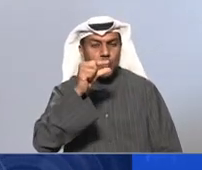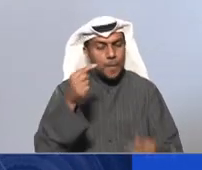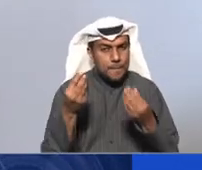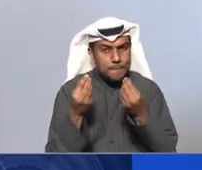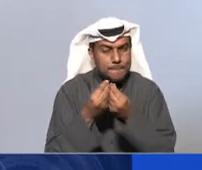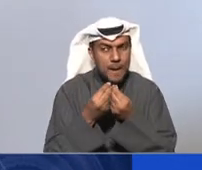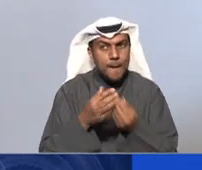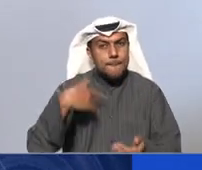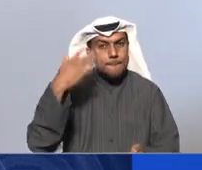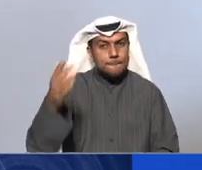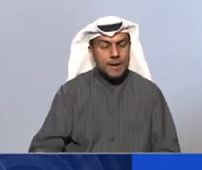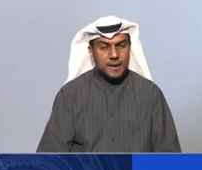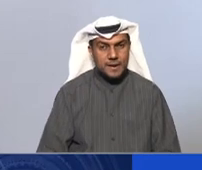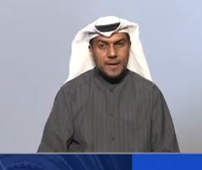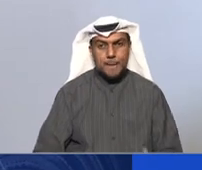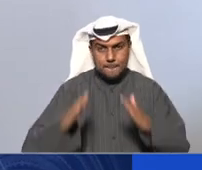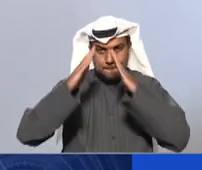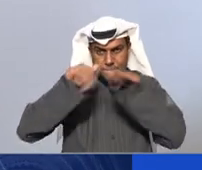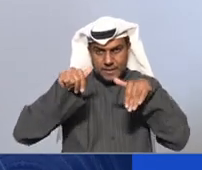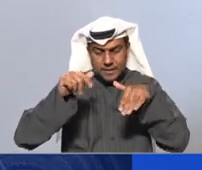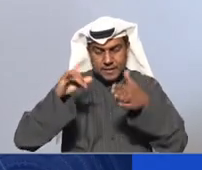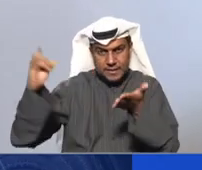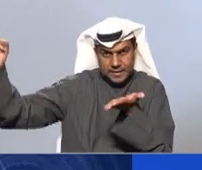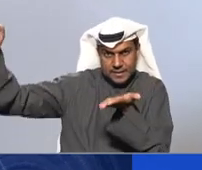القادمين من جمهورية مصر العربية